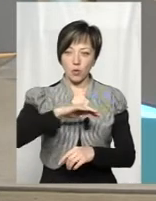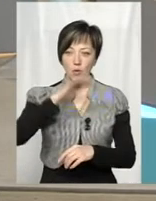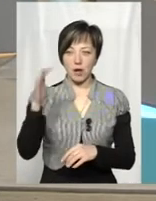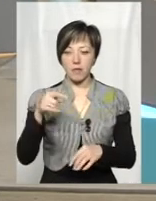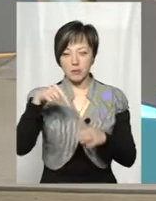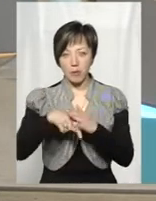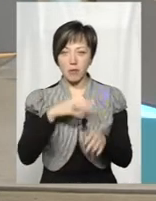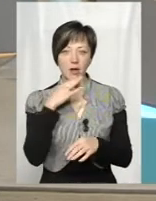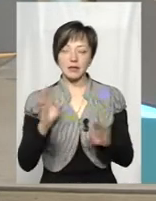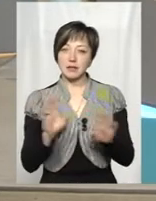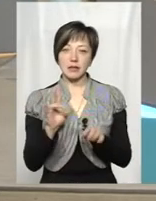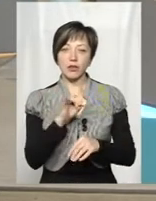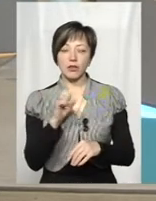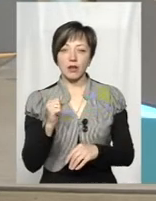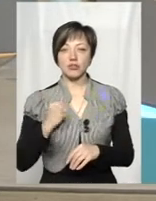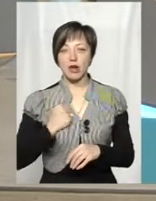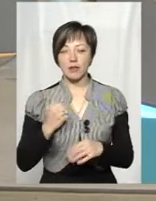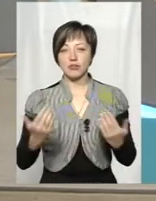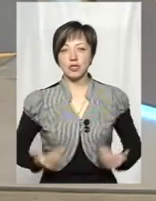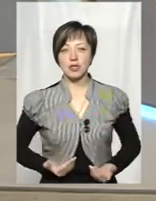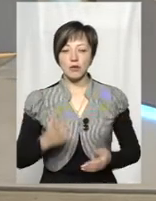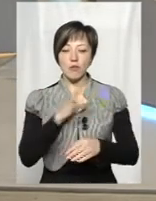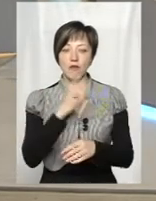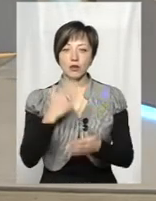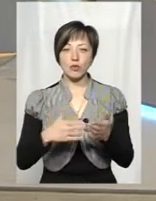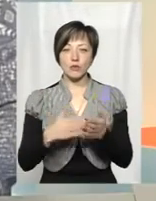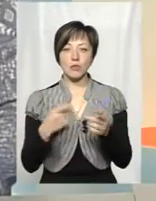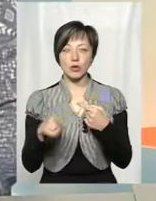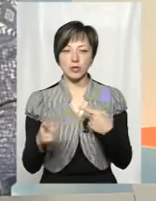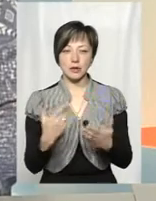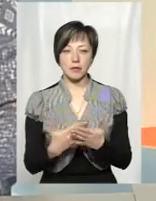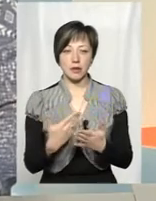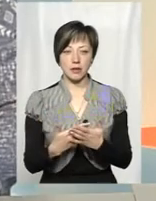На жаль, в житті буває зовсім по-іншому. Наприклад,